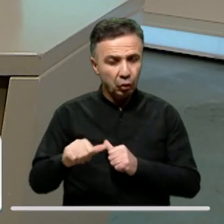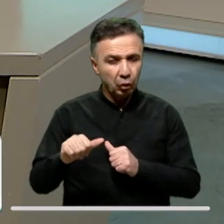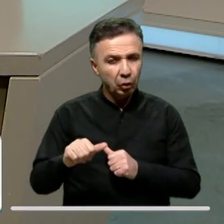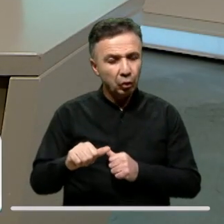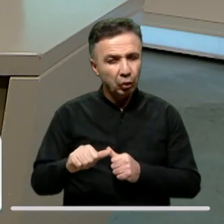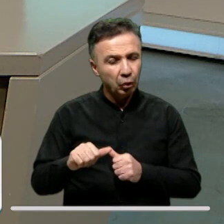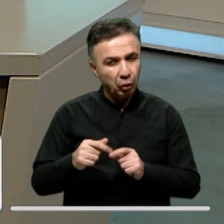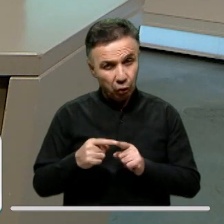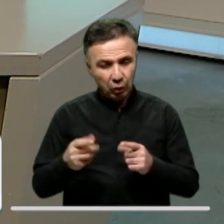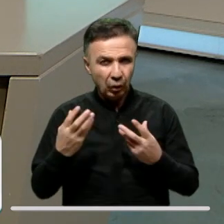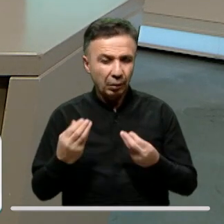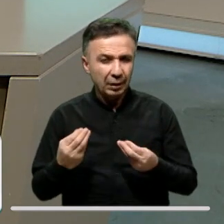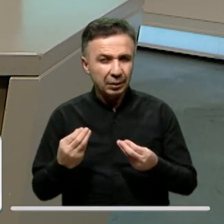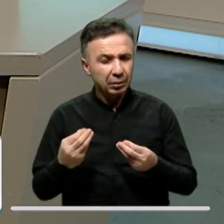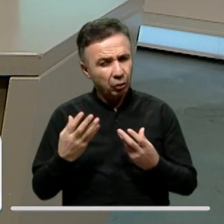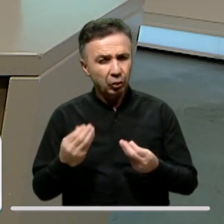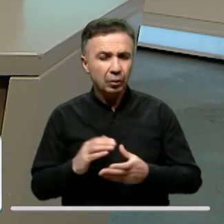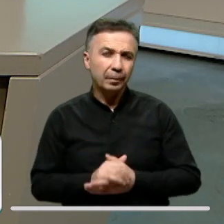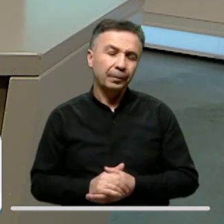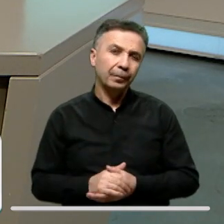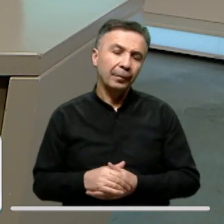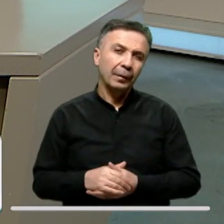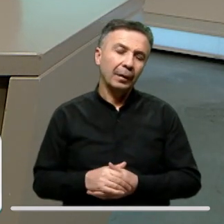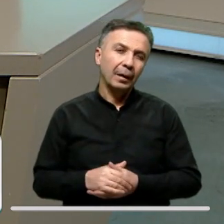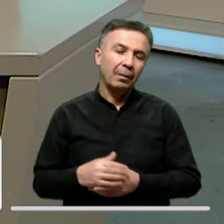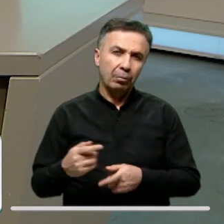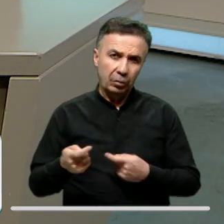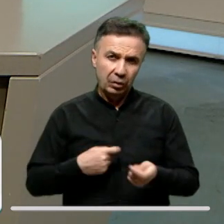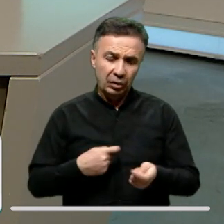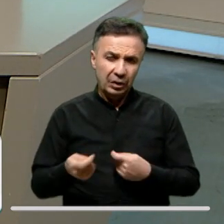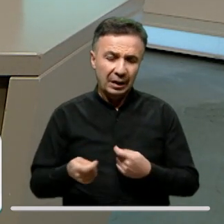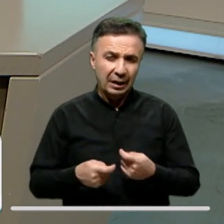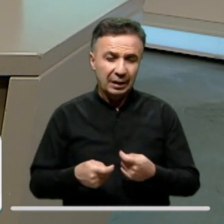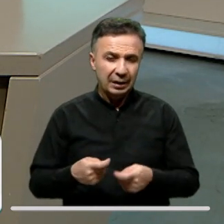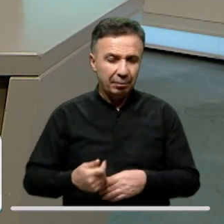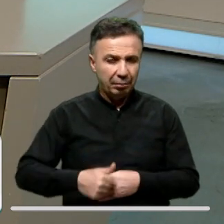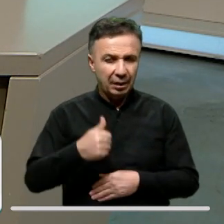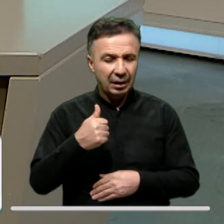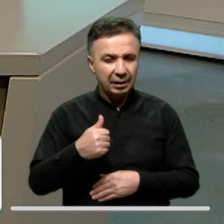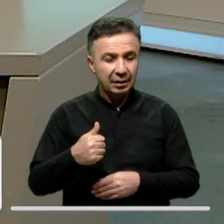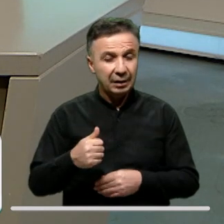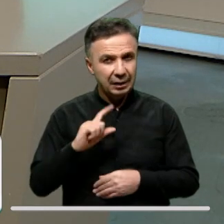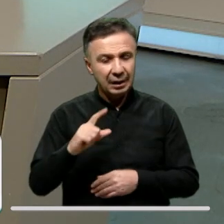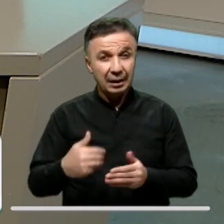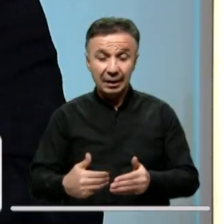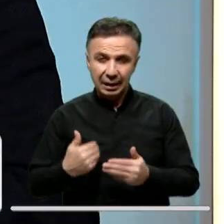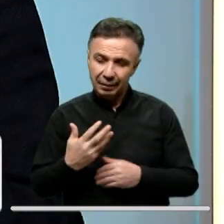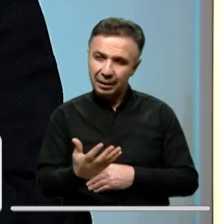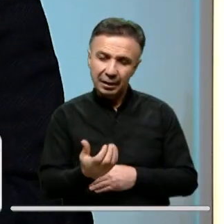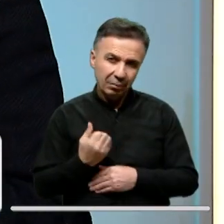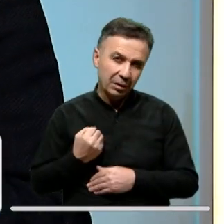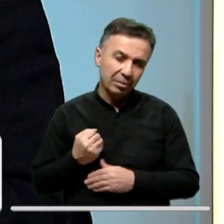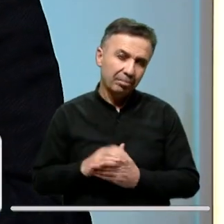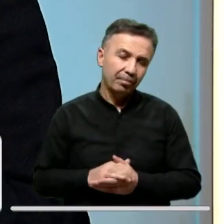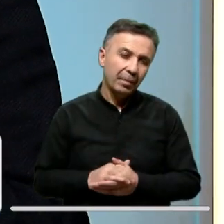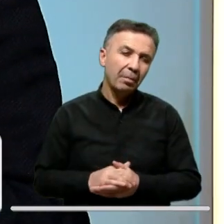şu bile şey, bu bilmiyorum ticari ahlaka ne kadar uyar. Mutlaka Ticaret Bakanlığı bu konuda gerekli tedbirler veya ilgili kurumlar alıyordur.